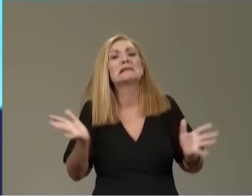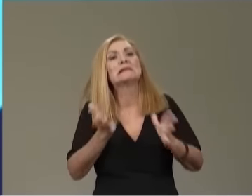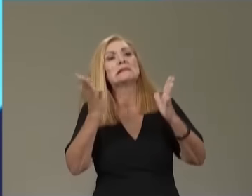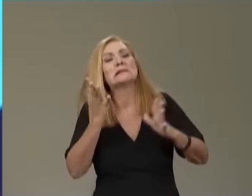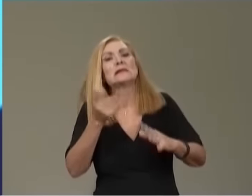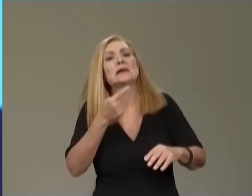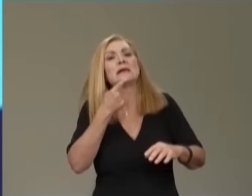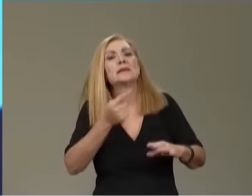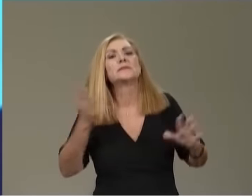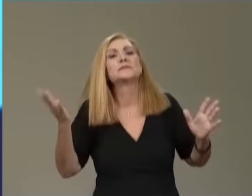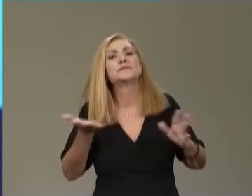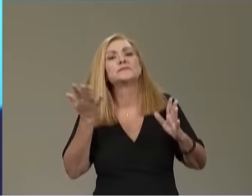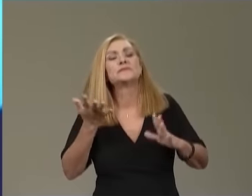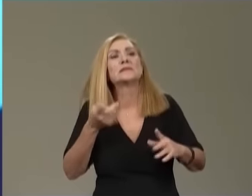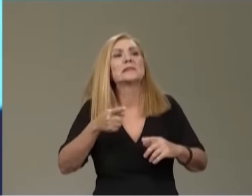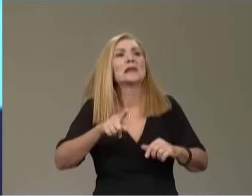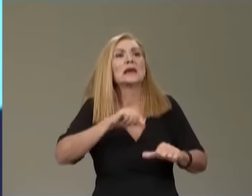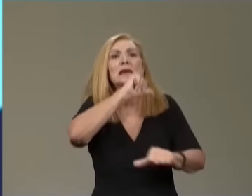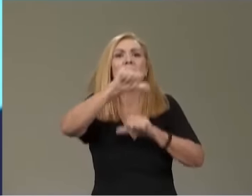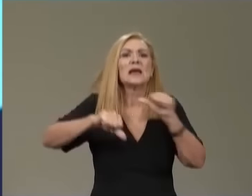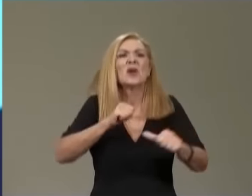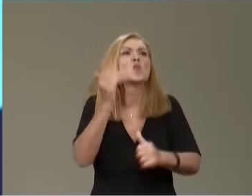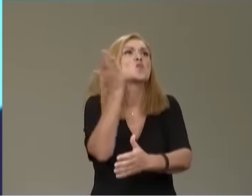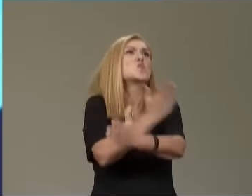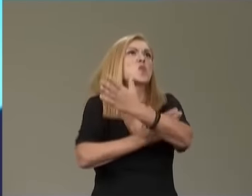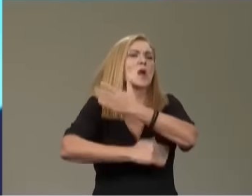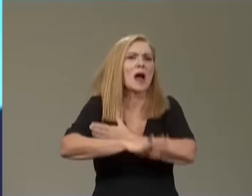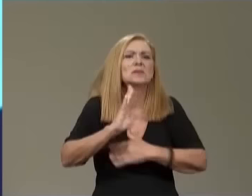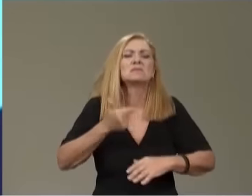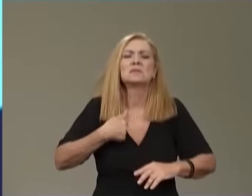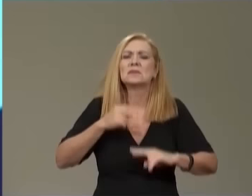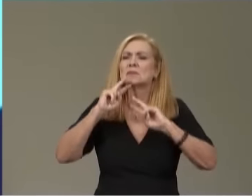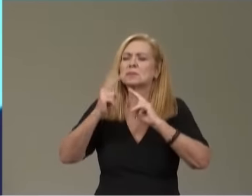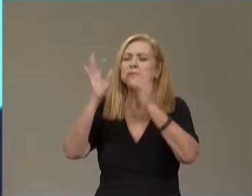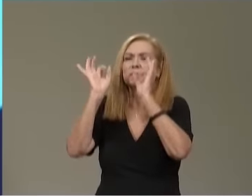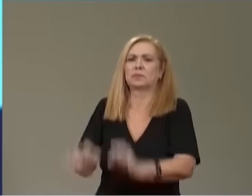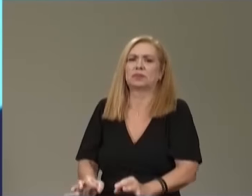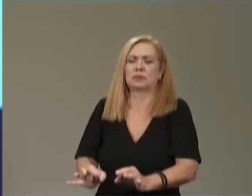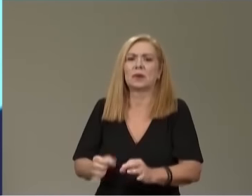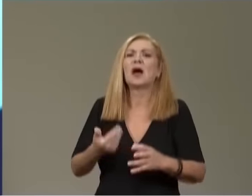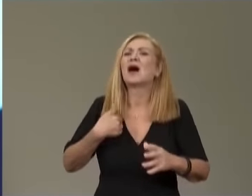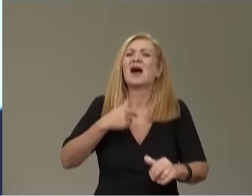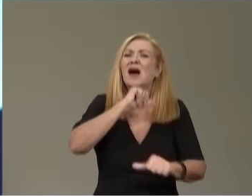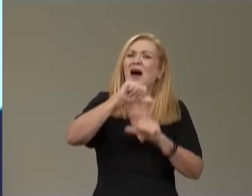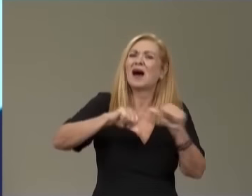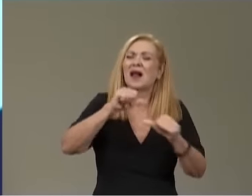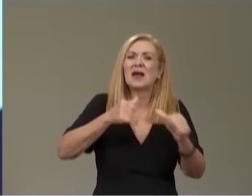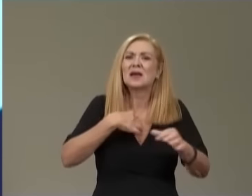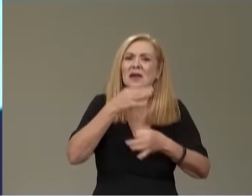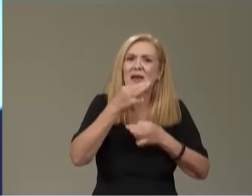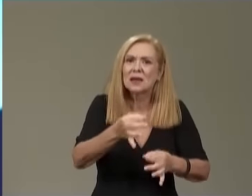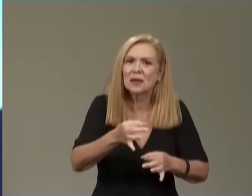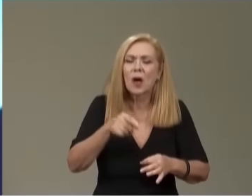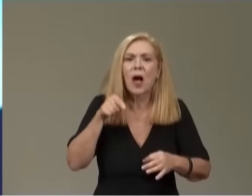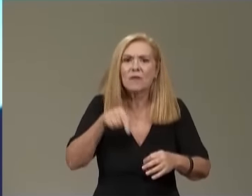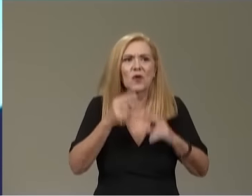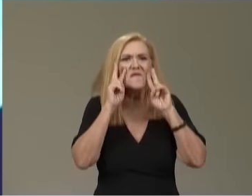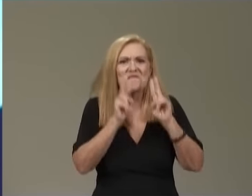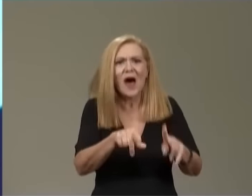επιχείρημα της μεταρρυθμιστικής κόπωσης. Πολλές αλλαγές που επικαλέστηκα, μάλλον το αντίθετο